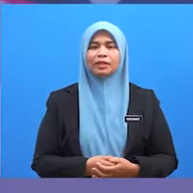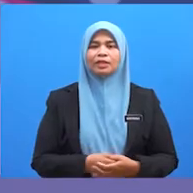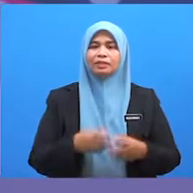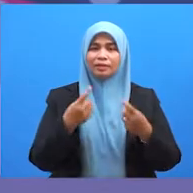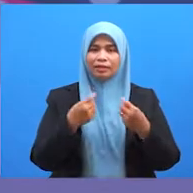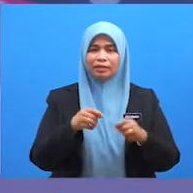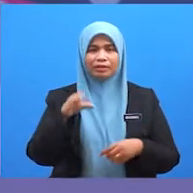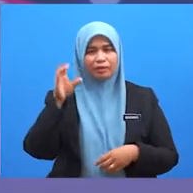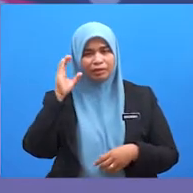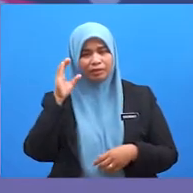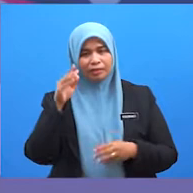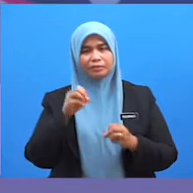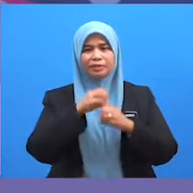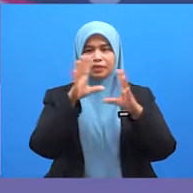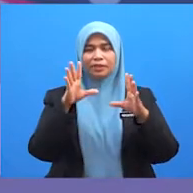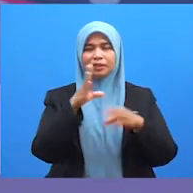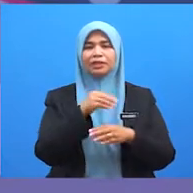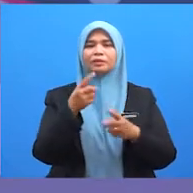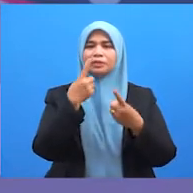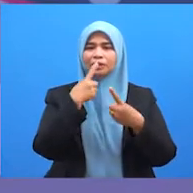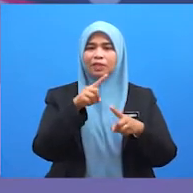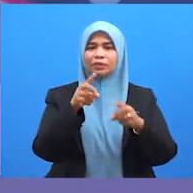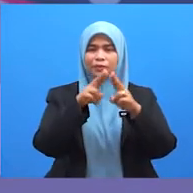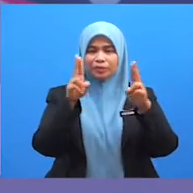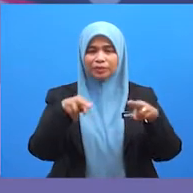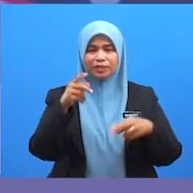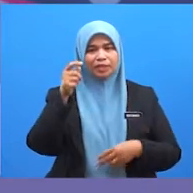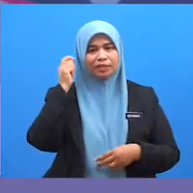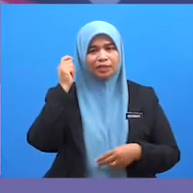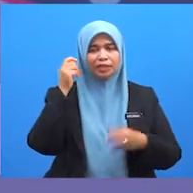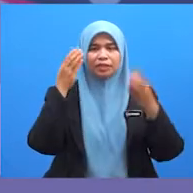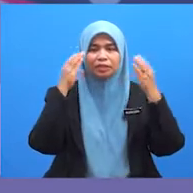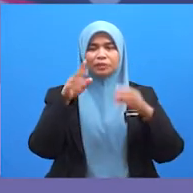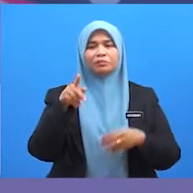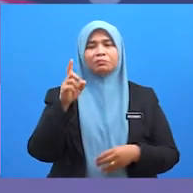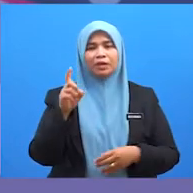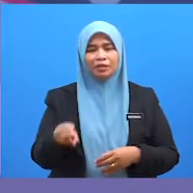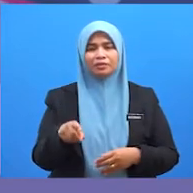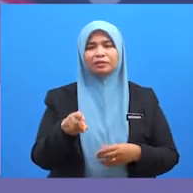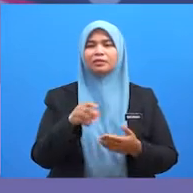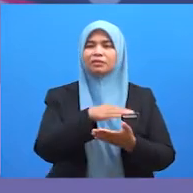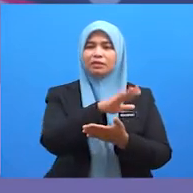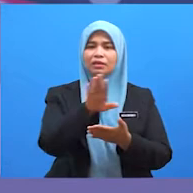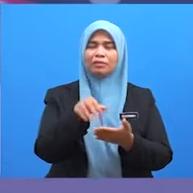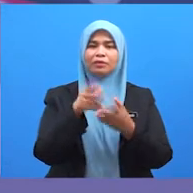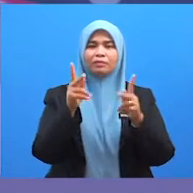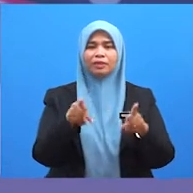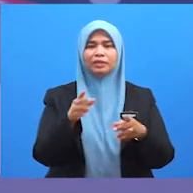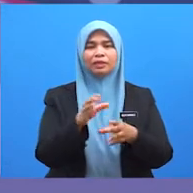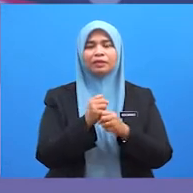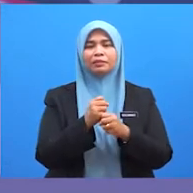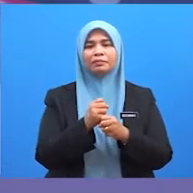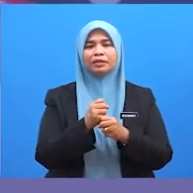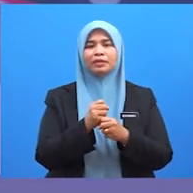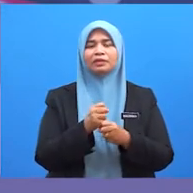Setelah mendengar penjelasan dan menjawab ujian kefahaman tadi, cikgu pasti pelajar-pelajar dapat